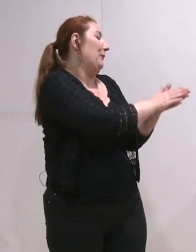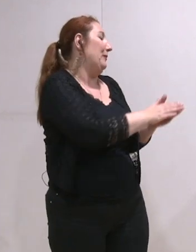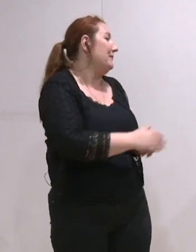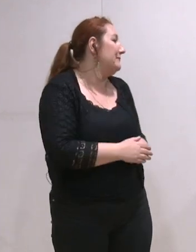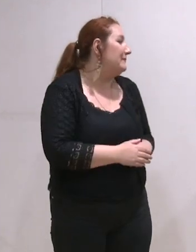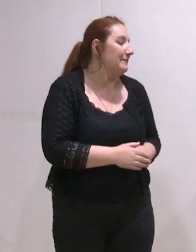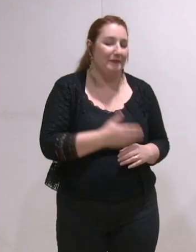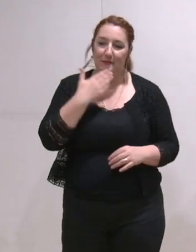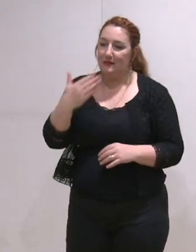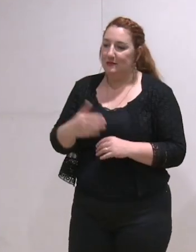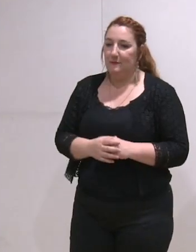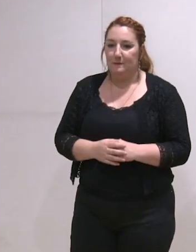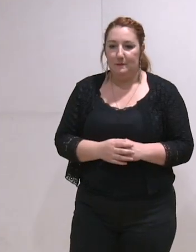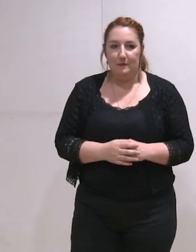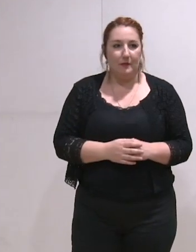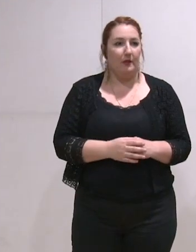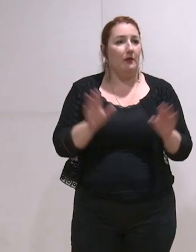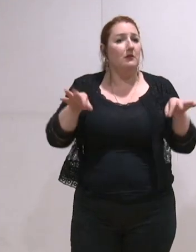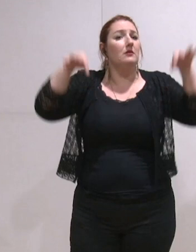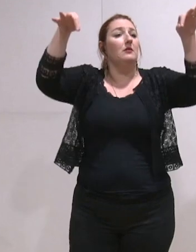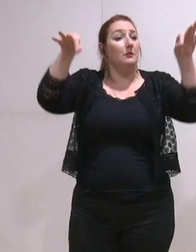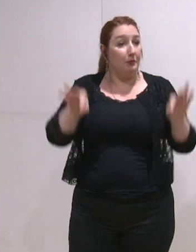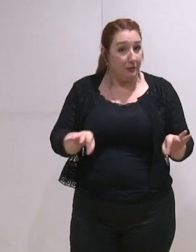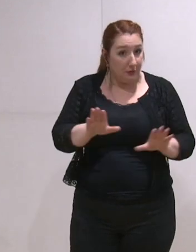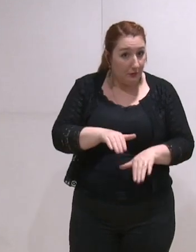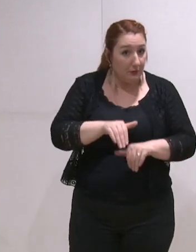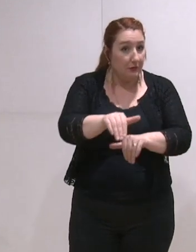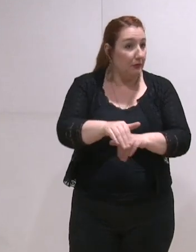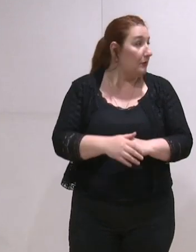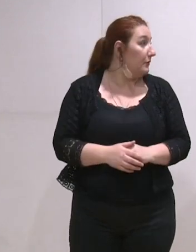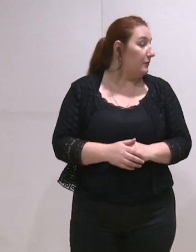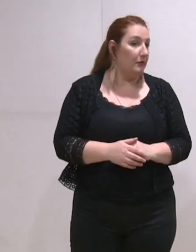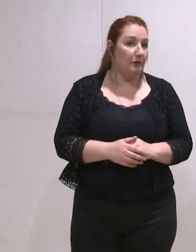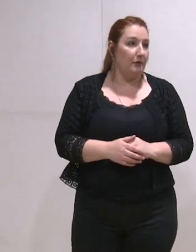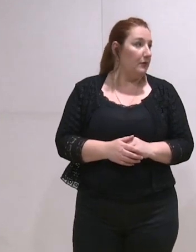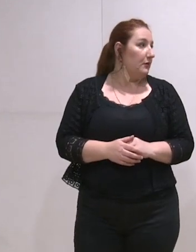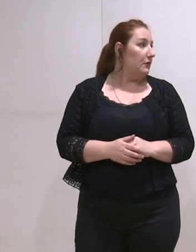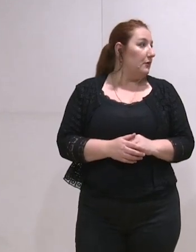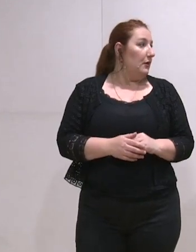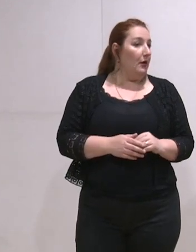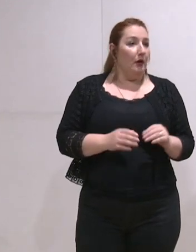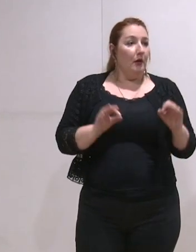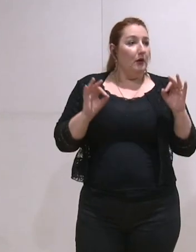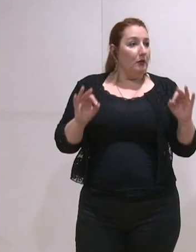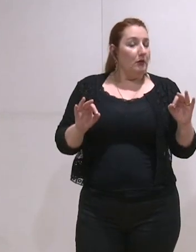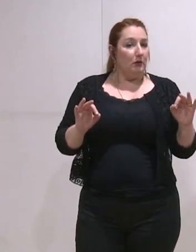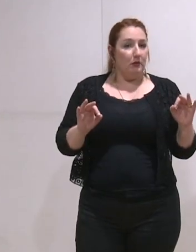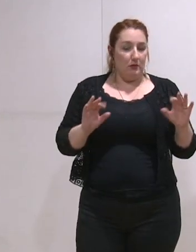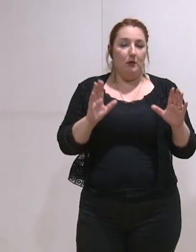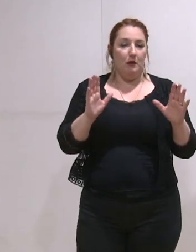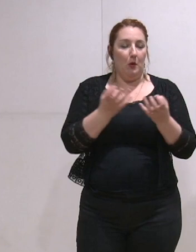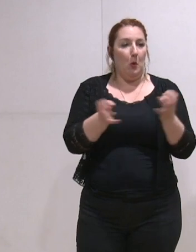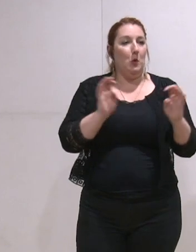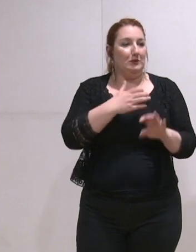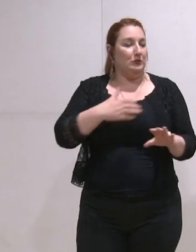merci je reprends le fil du conseil municipal donc je je reprends le fil du conseil